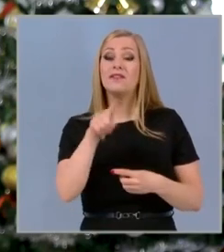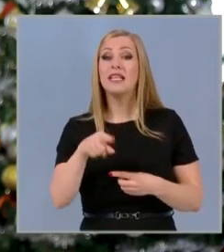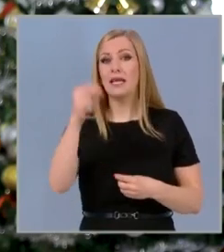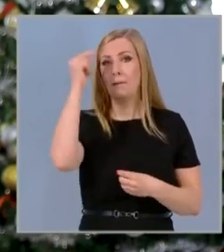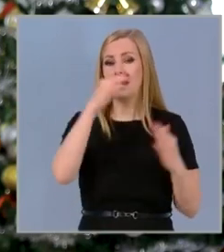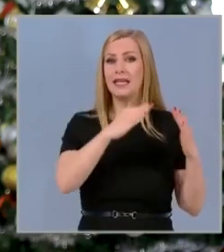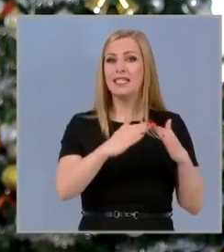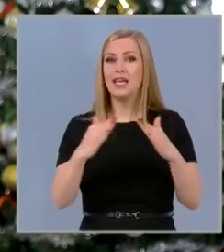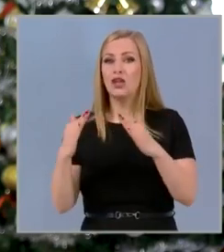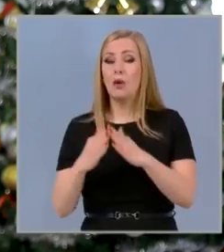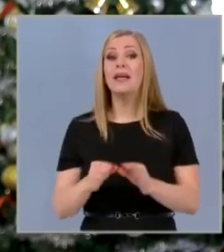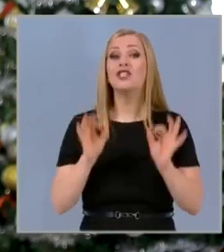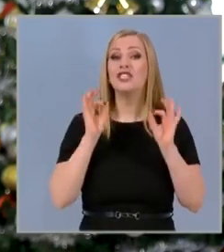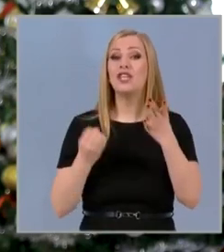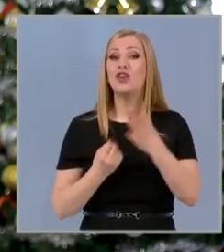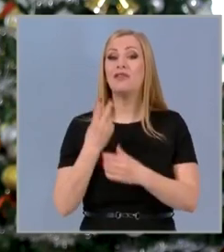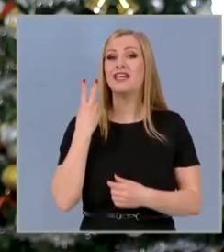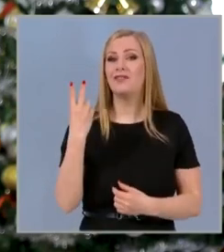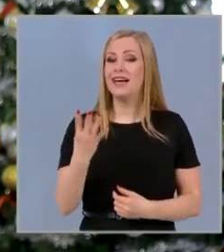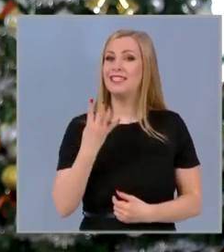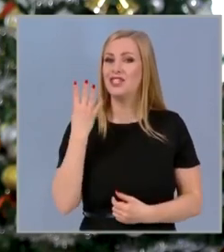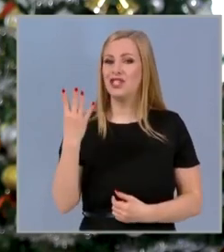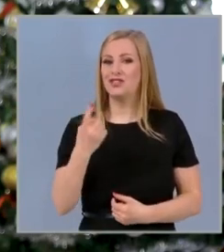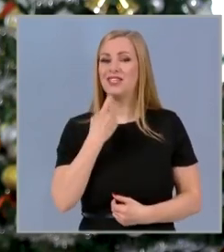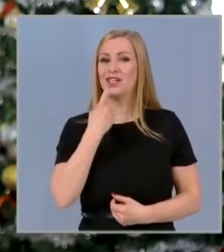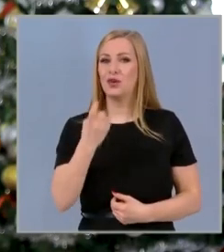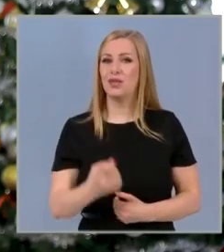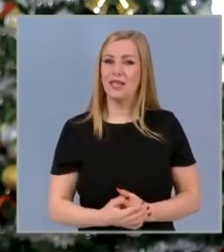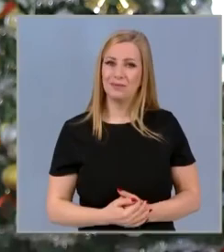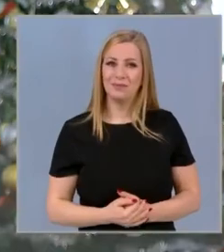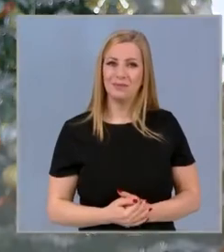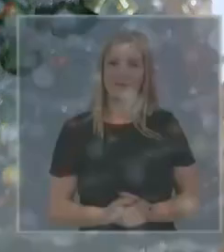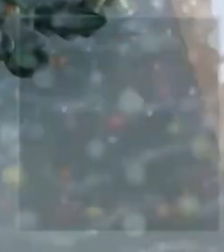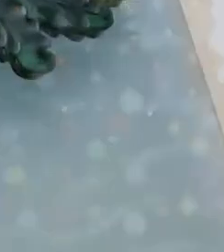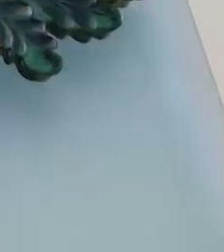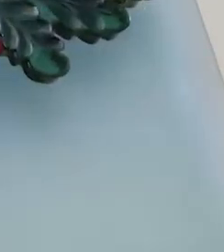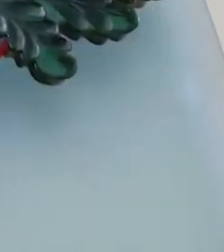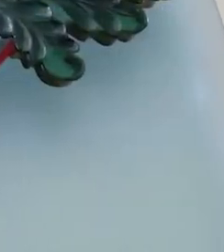български дом. Да ни е честита новата 2024 година.